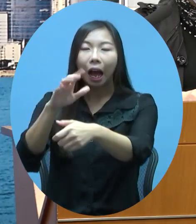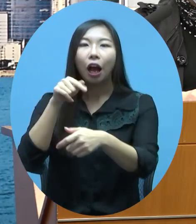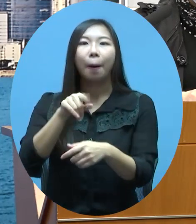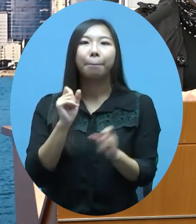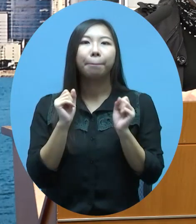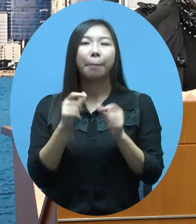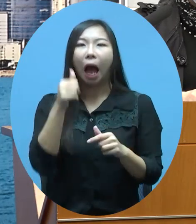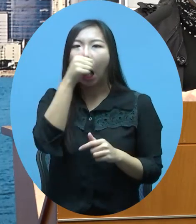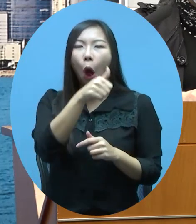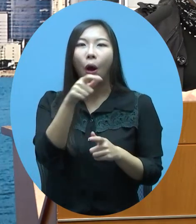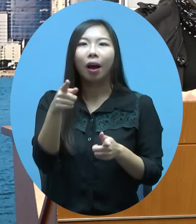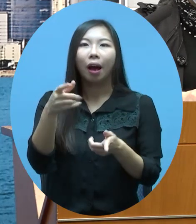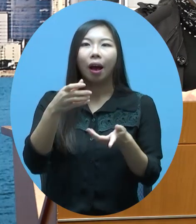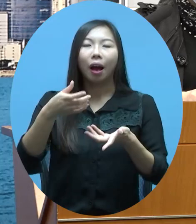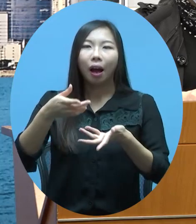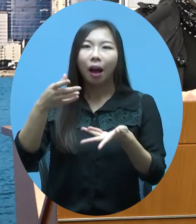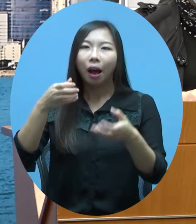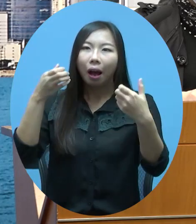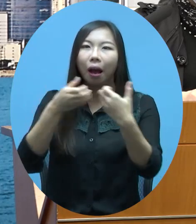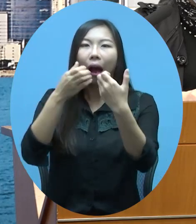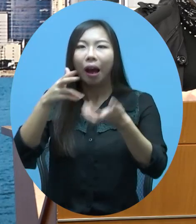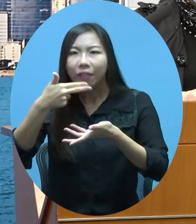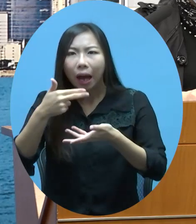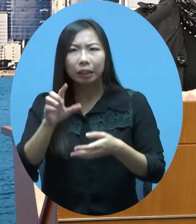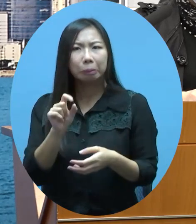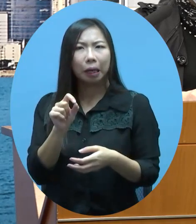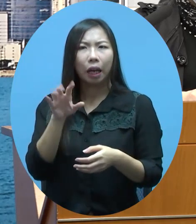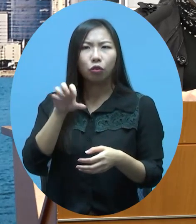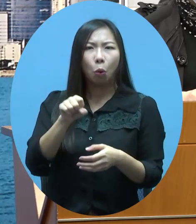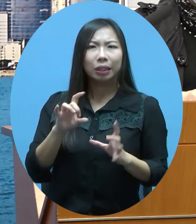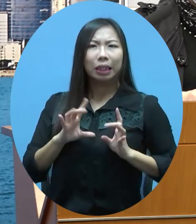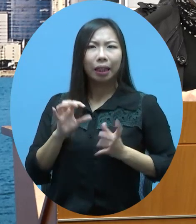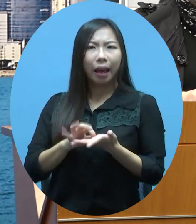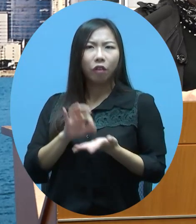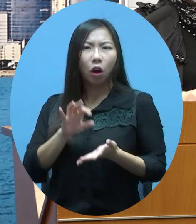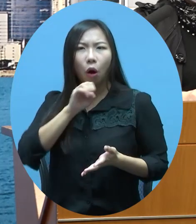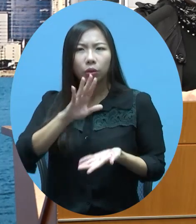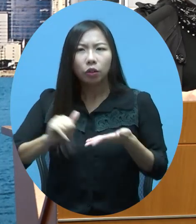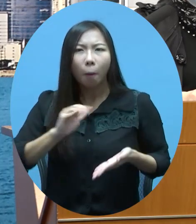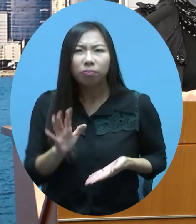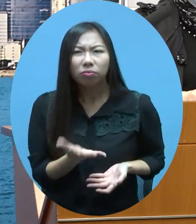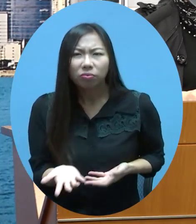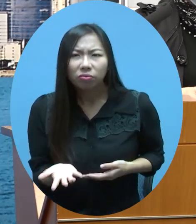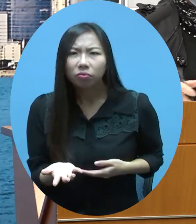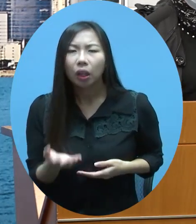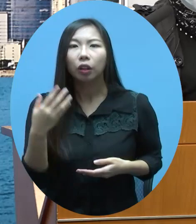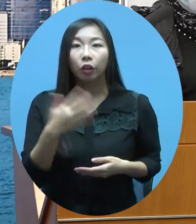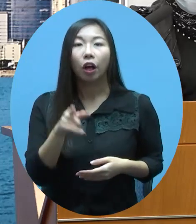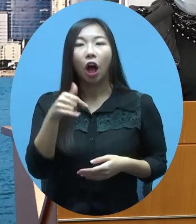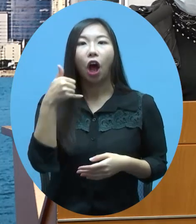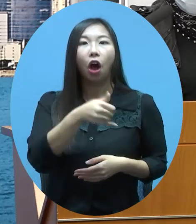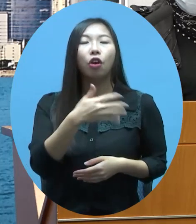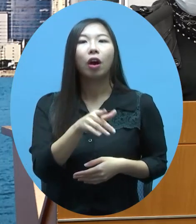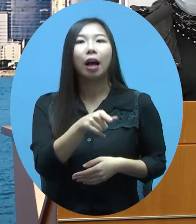店度即係擺酒啦。咁點解係會怎用私人地方嚟交代啦？同埋之後咧，亦都話佢係去過啦益利